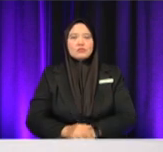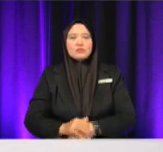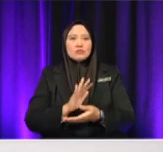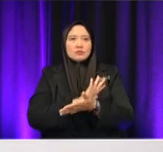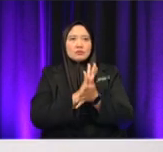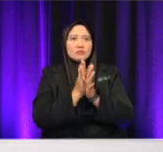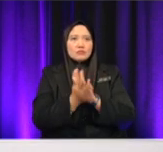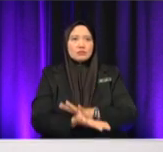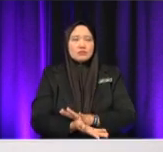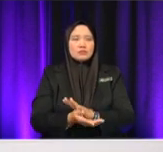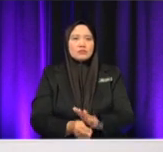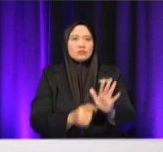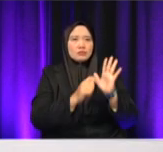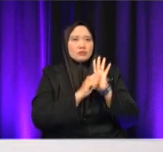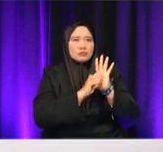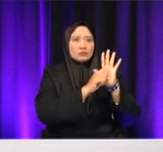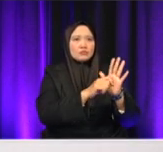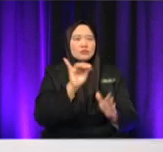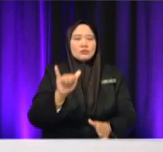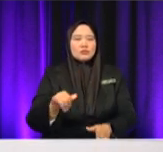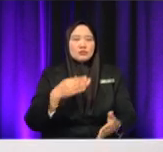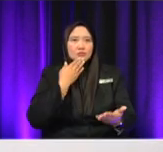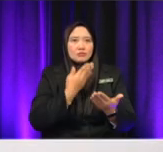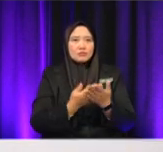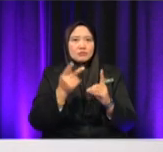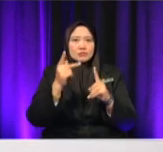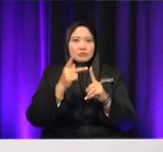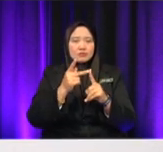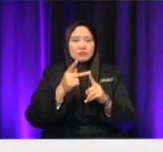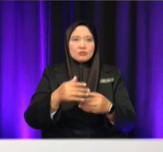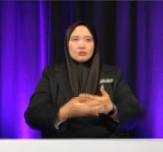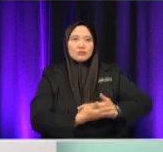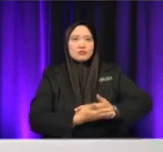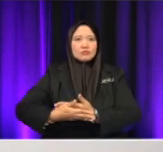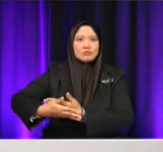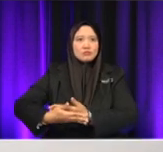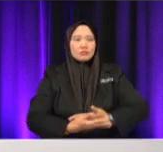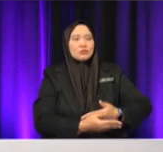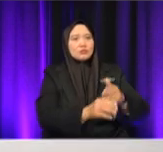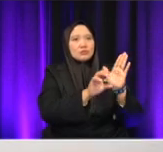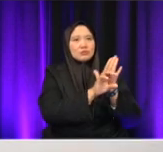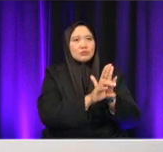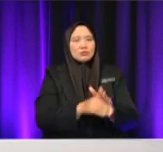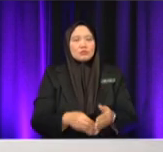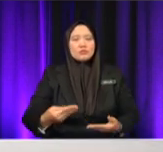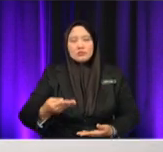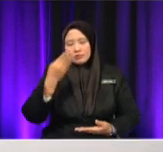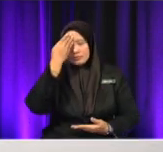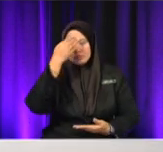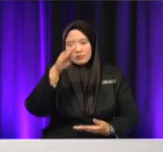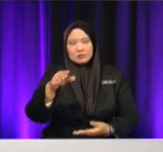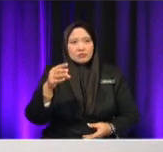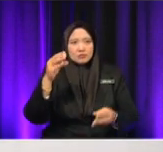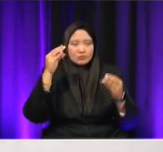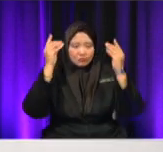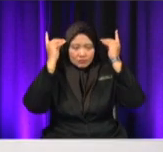anak Michael sebagai contoh suami memberikan gigi dan agama sepenuhnya kepada istri dan anak hal ini membuatkan mereka